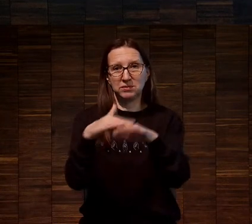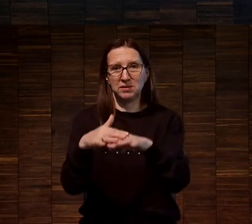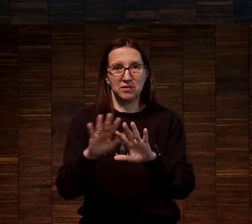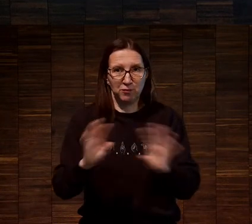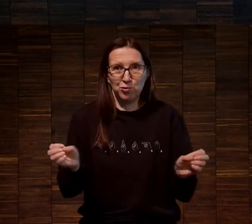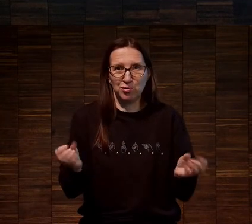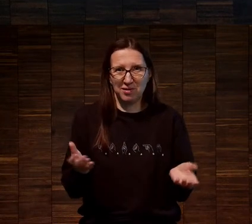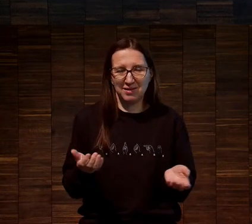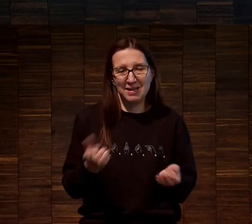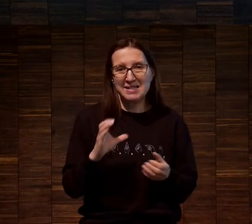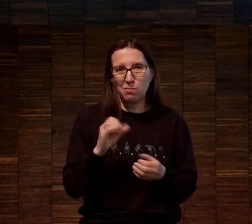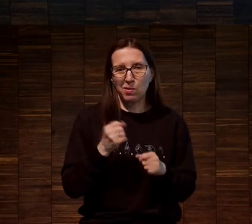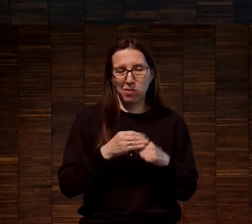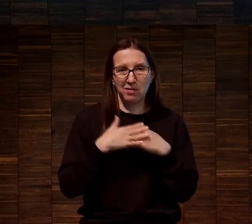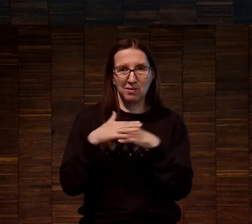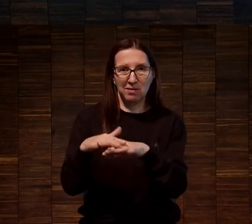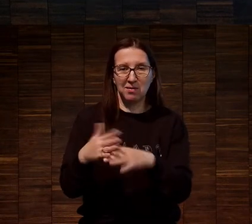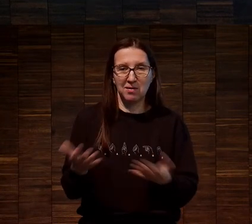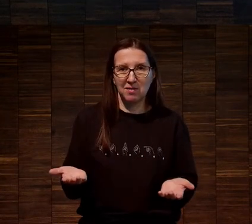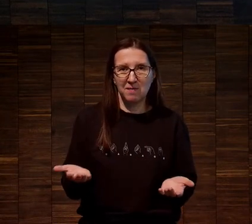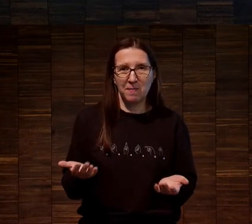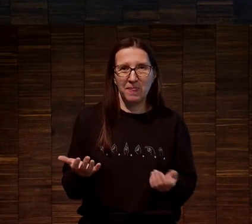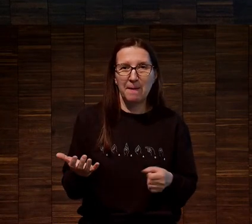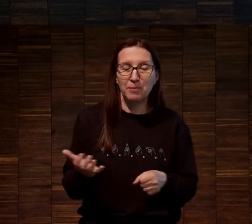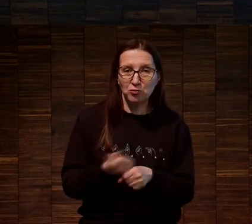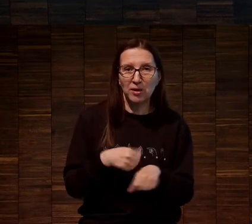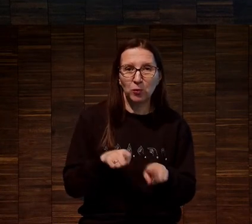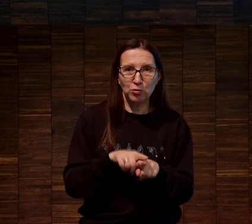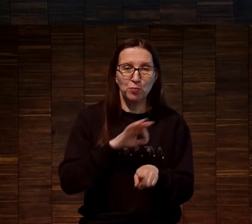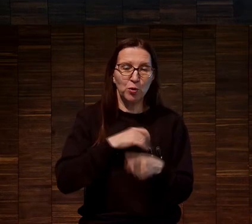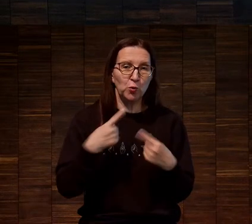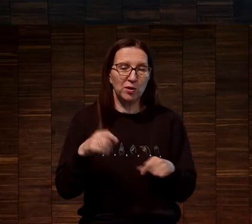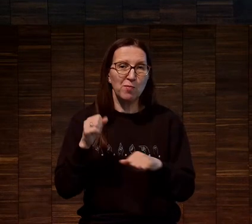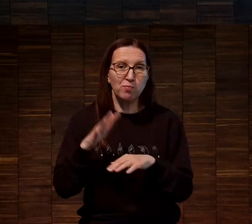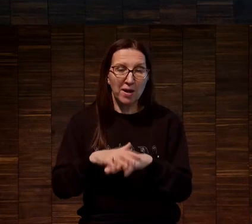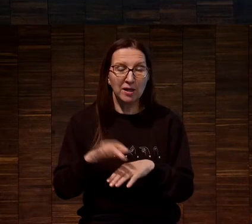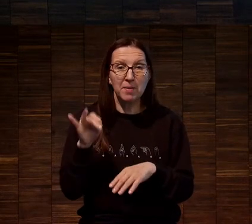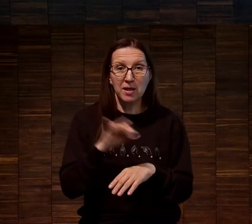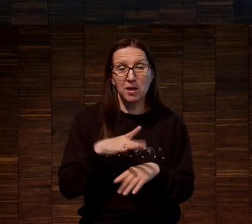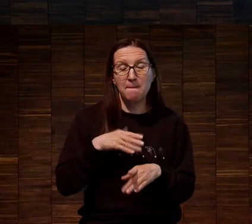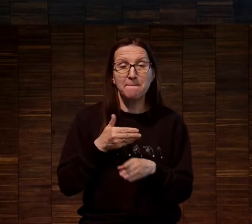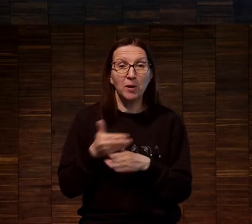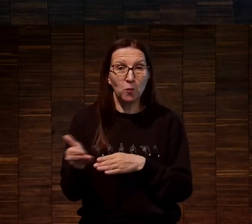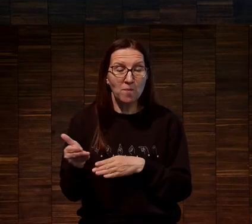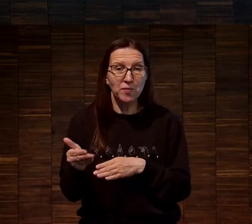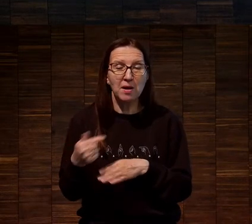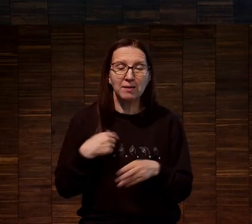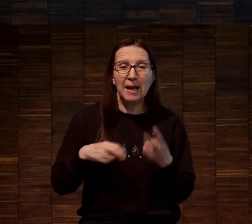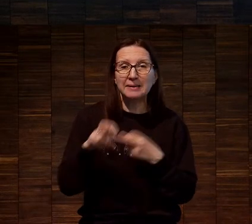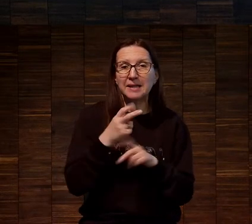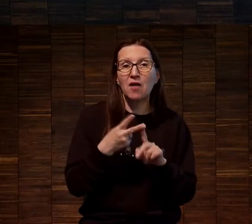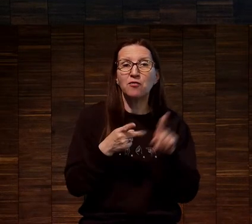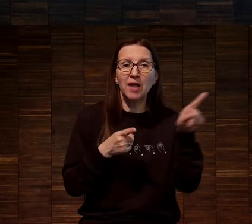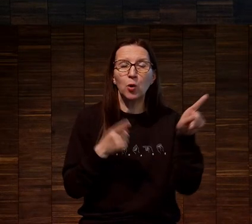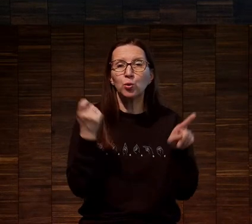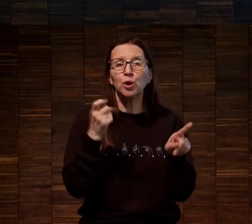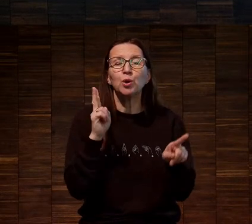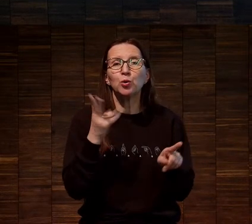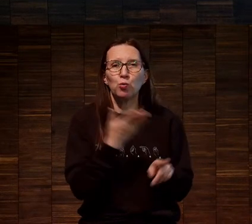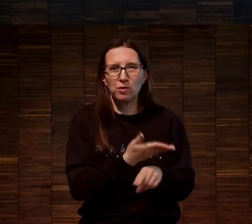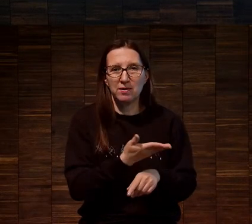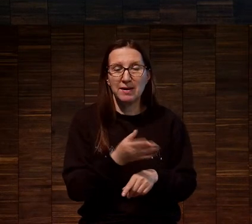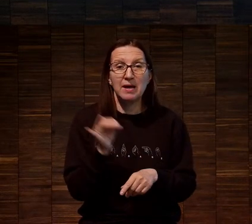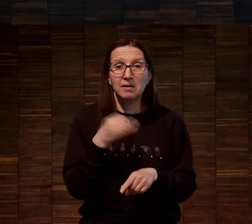сейчас мне будет. Можно пользоваться другими тоже банками. И потом я искала второго, ну, как бы